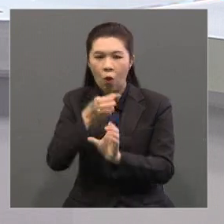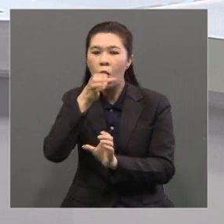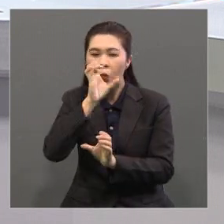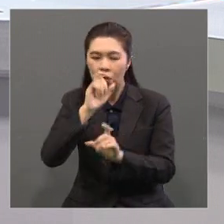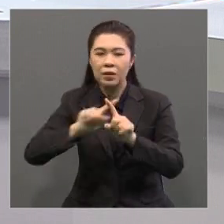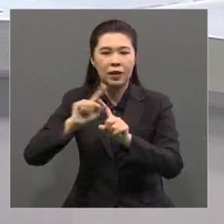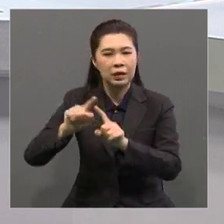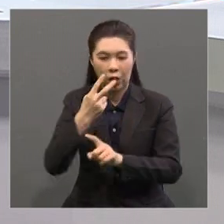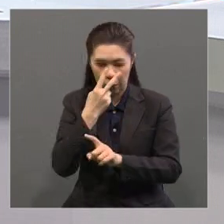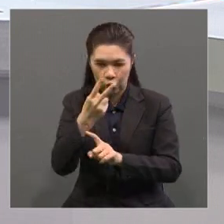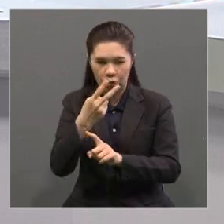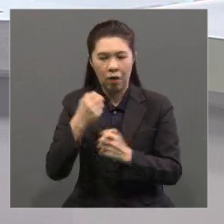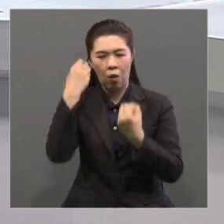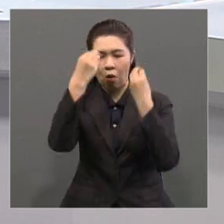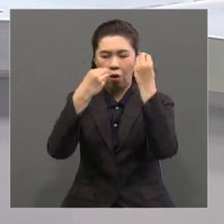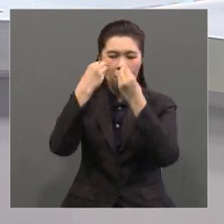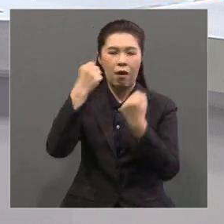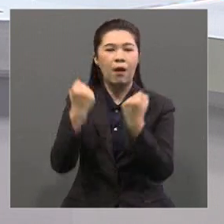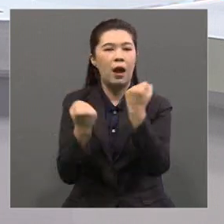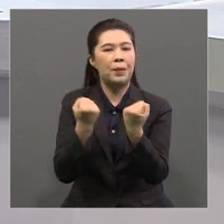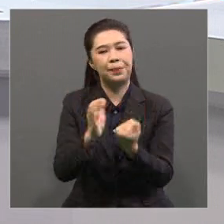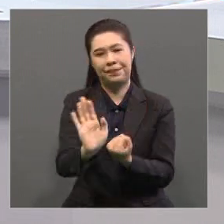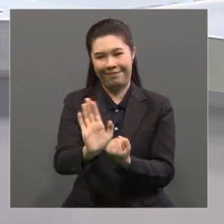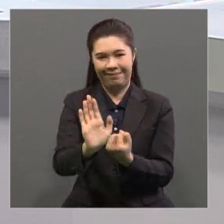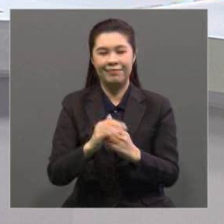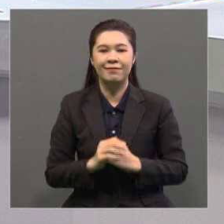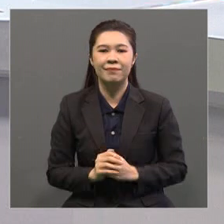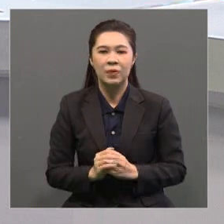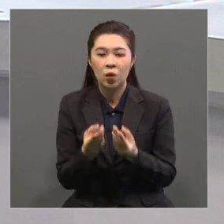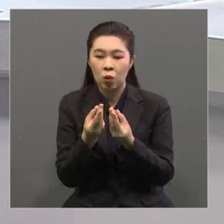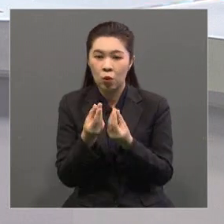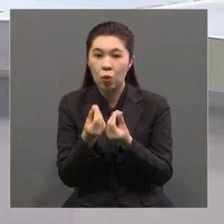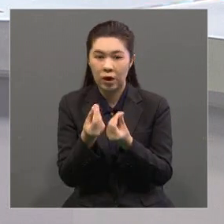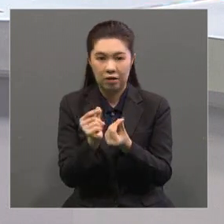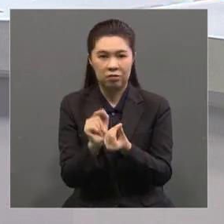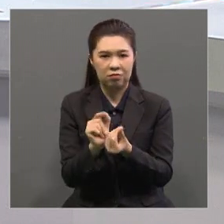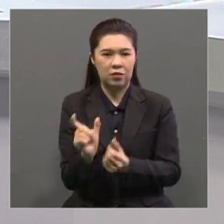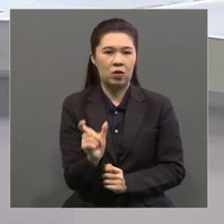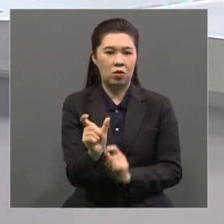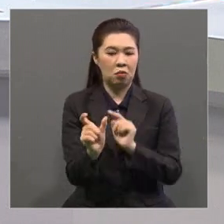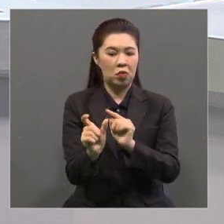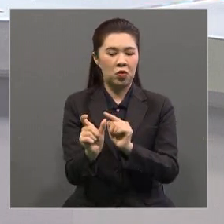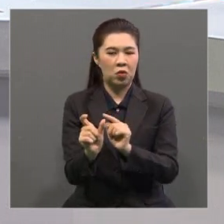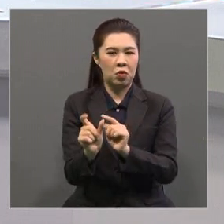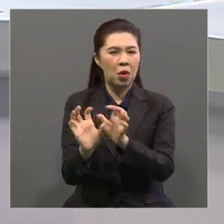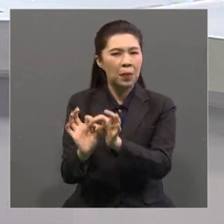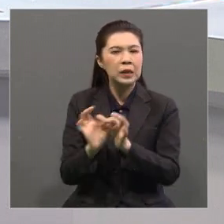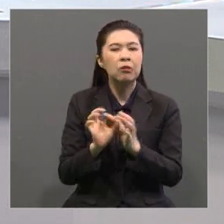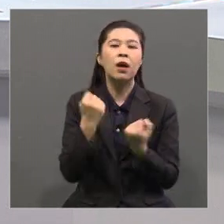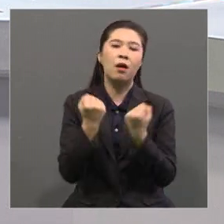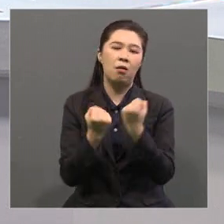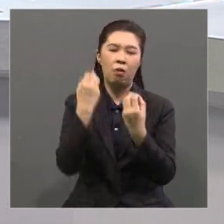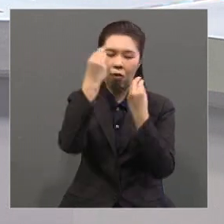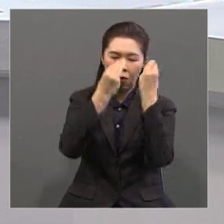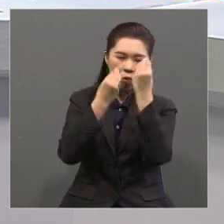นะครับยังไงเมาไหมครับอันนี้คือปลอดภัยที่สุดเพราะว่าตัวเลขหลักๆเลยนะก็มาจากเมาแล้วขับนะคะที่เป็นเกิด